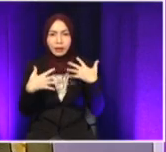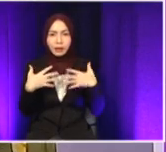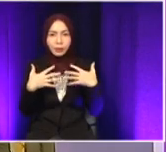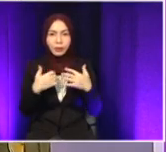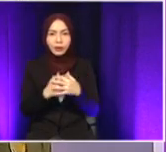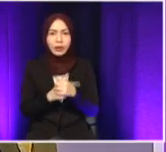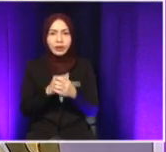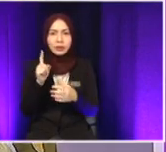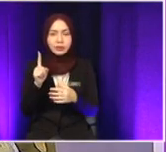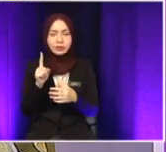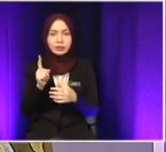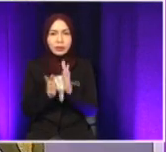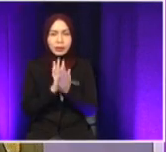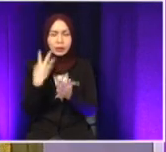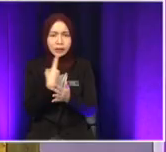apa dia